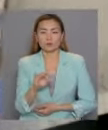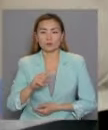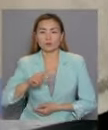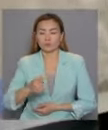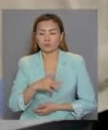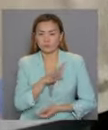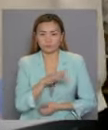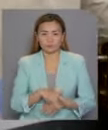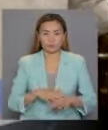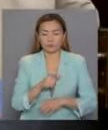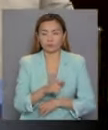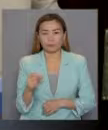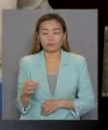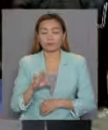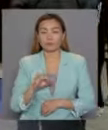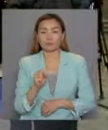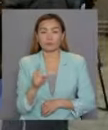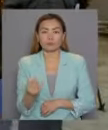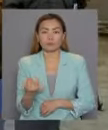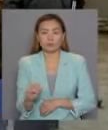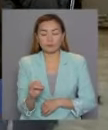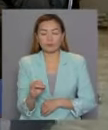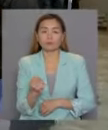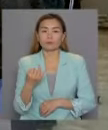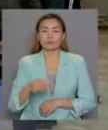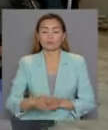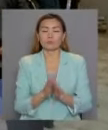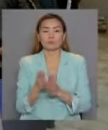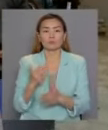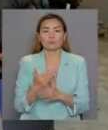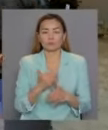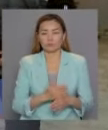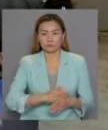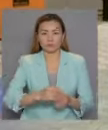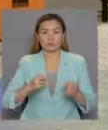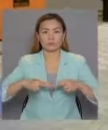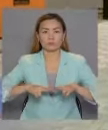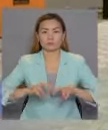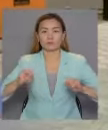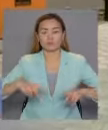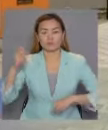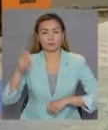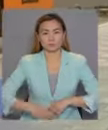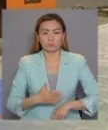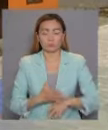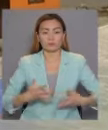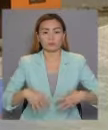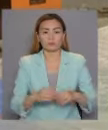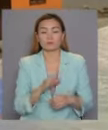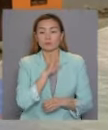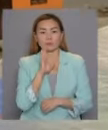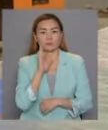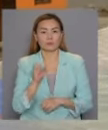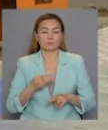түскен. Халық қалаулысы Ораза айт мейрамында бұл өтінішті орындауға ниет білдіріп Астанадан арнайы келді. Бұл отбасының анасы